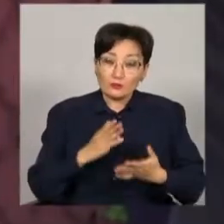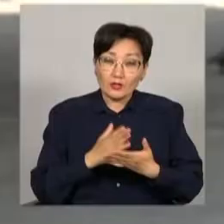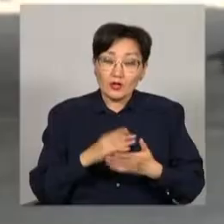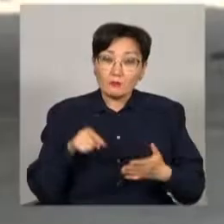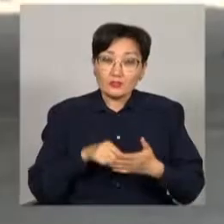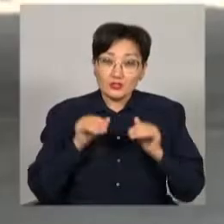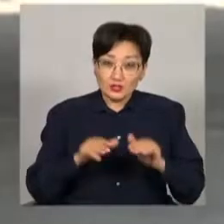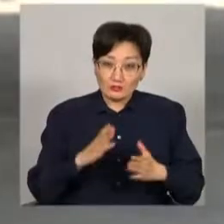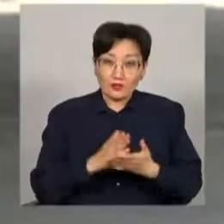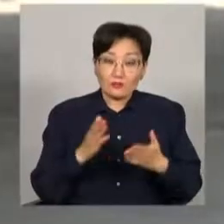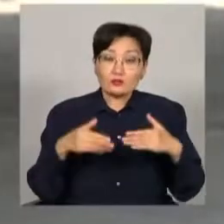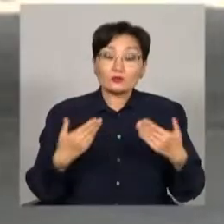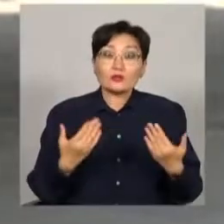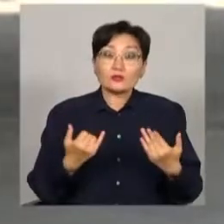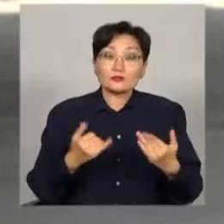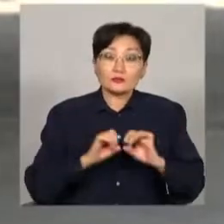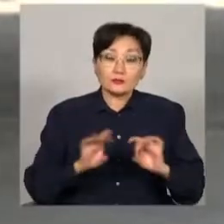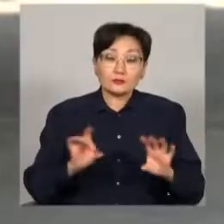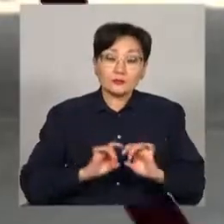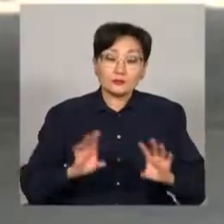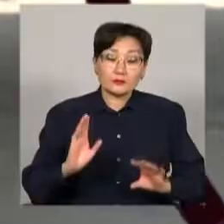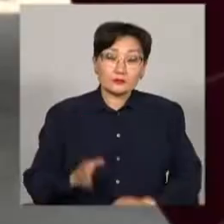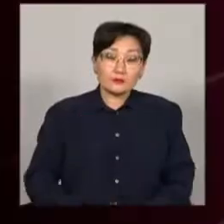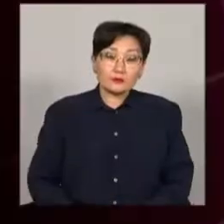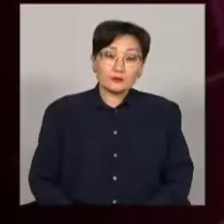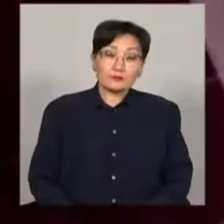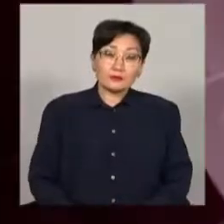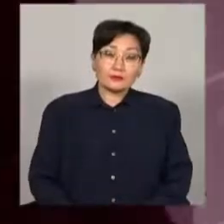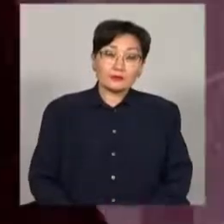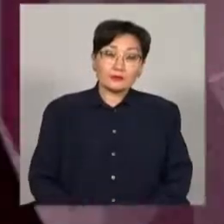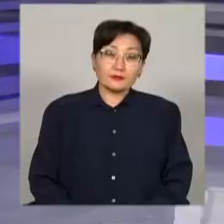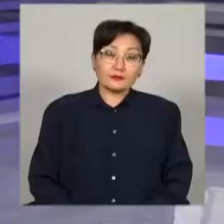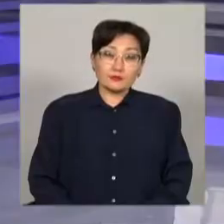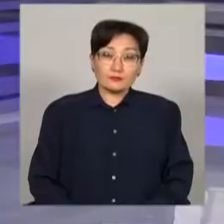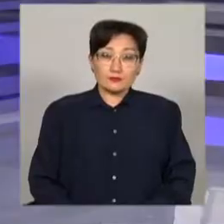бар ма? Толығырақ мен Наскен Еркін сәлден кейін тарқатамын.